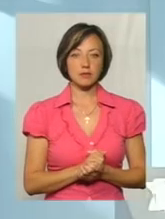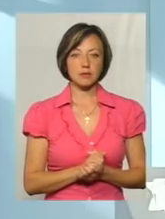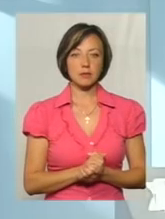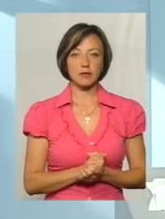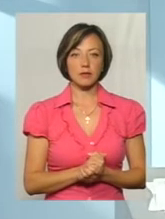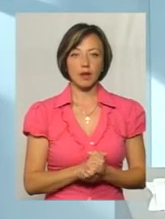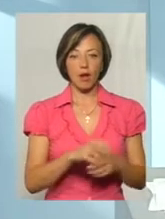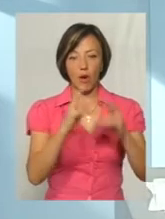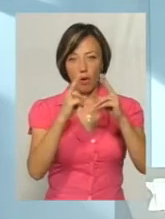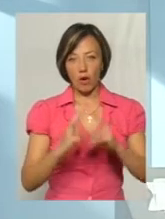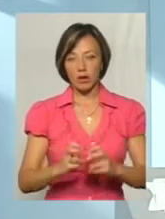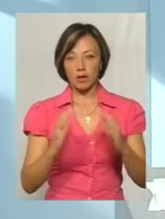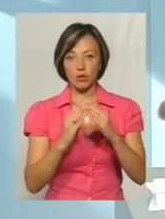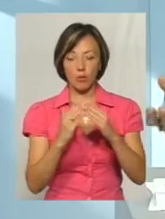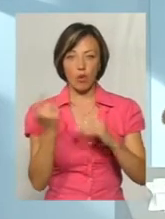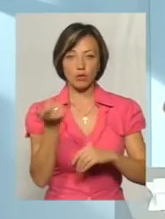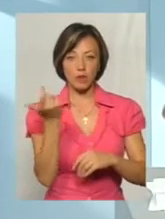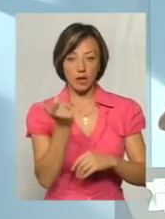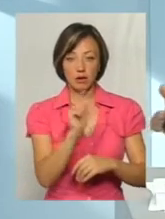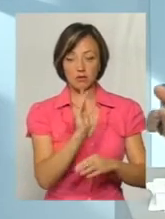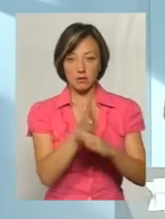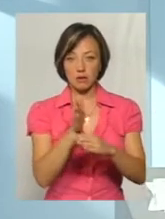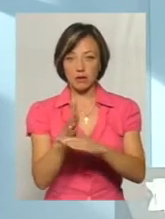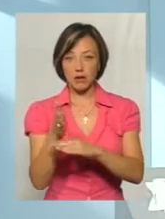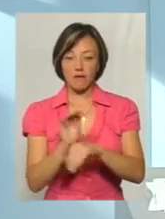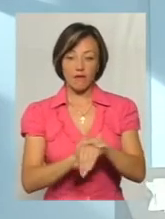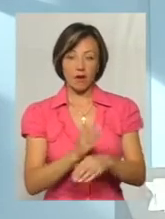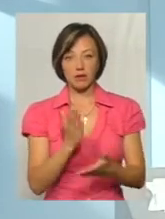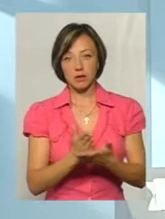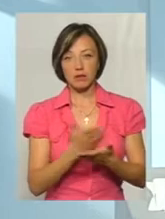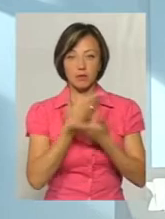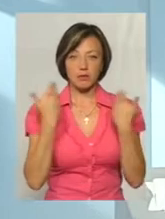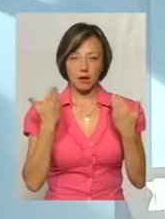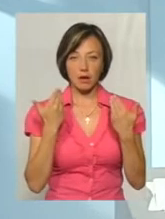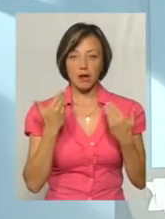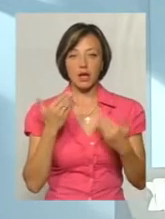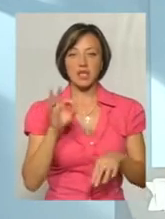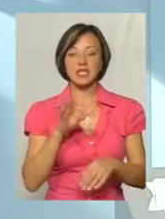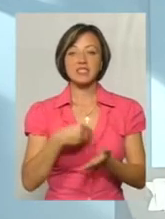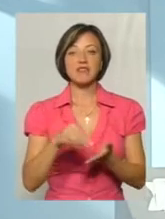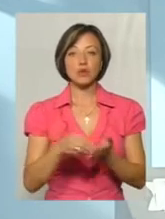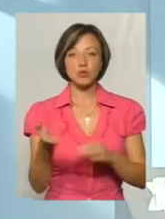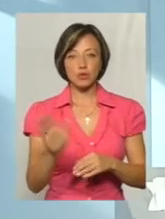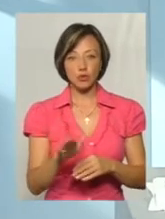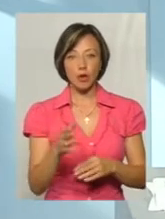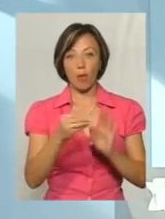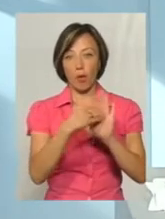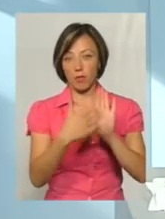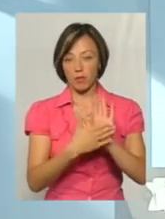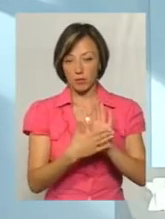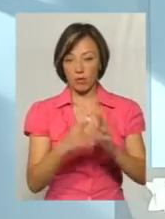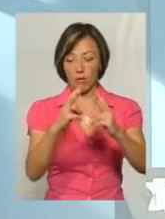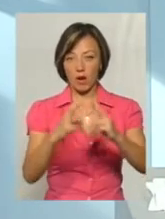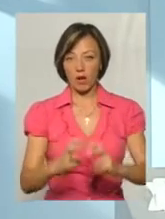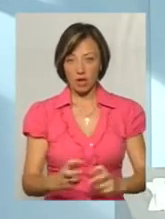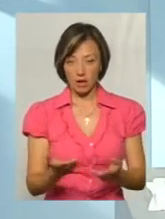Оглядають двори господарства на факт виявлення наявності свинопоголів'я, яке береться на облік,